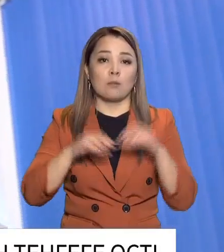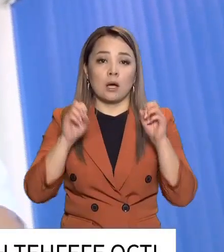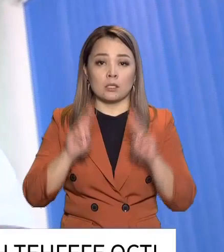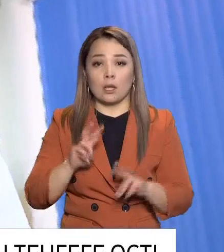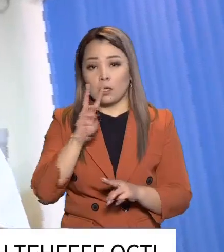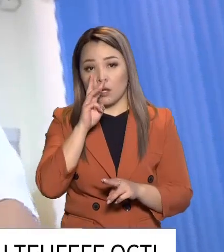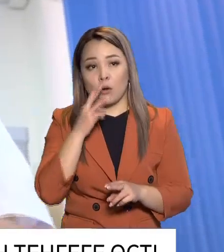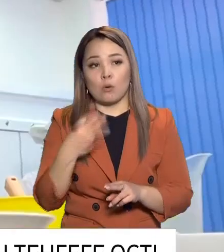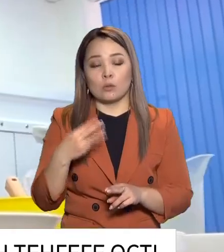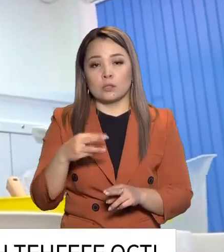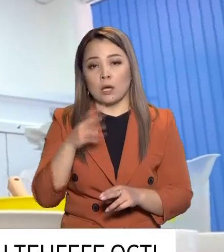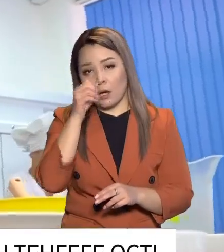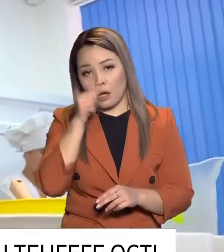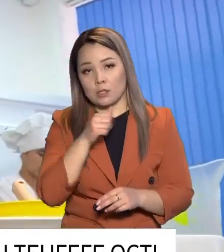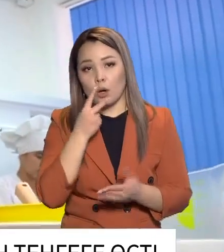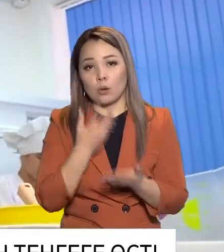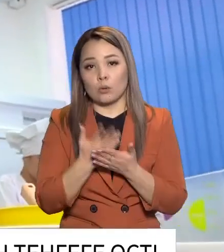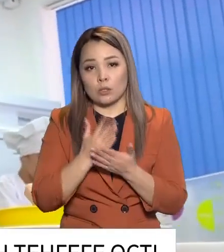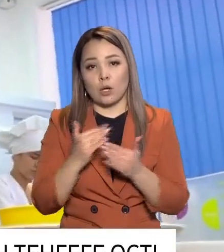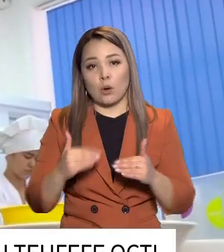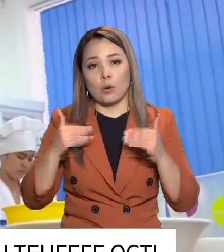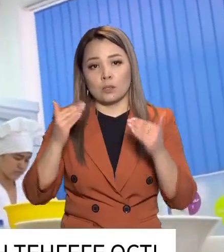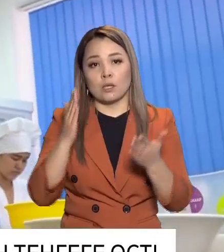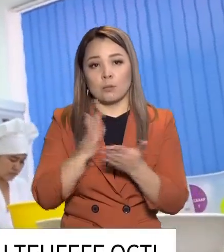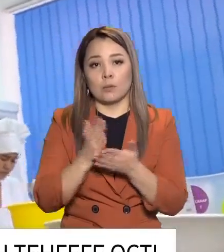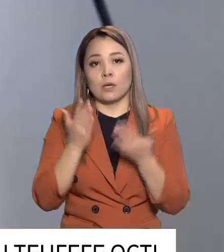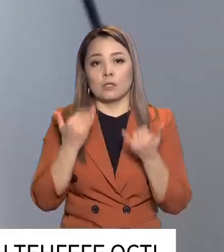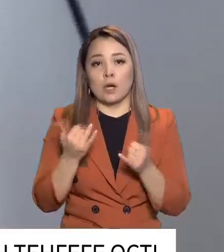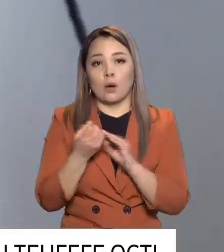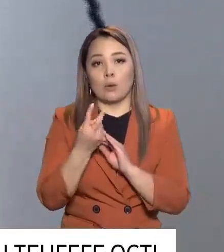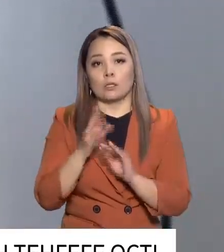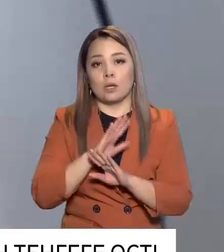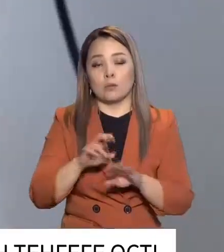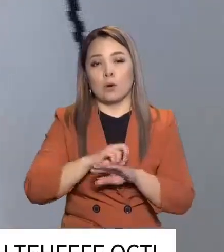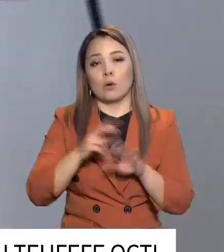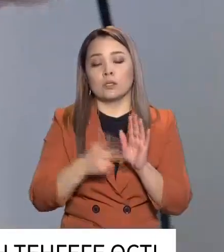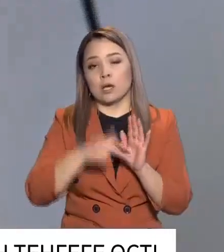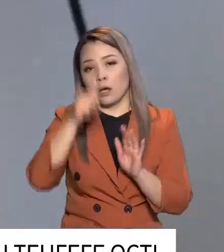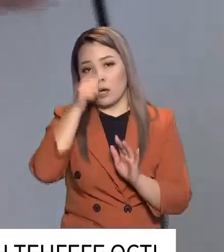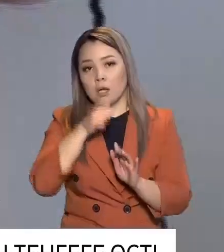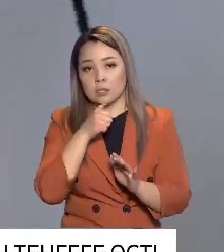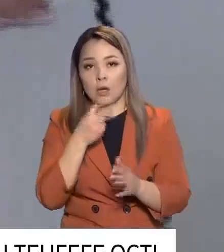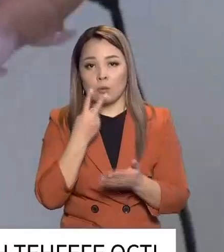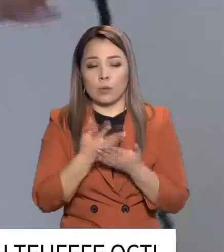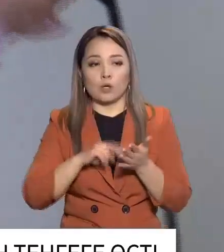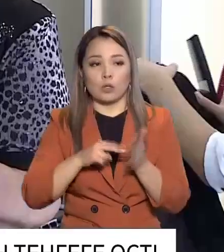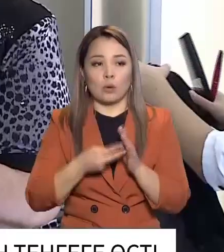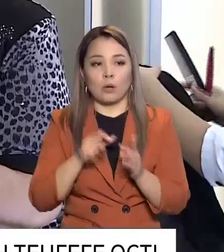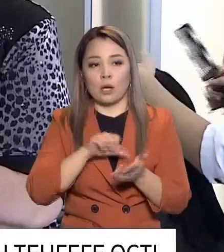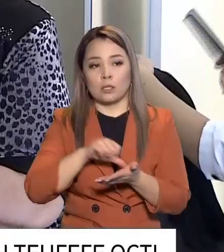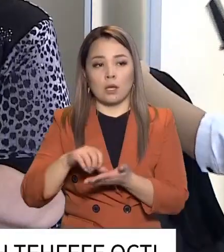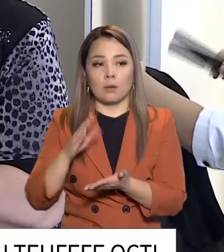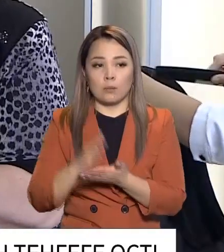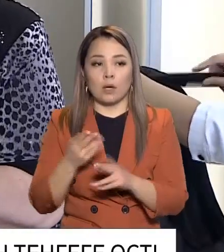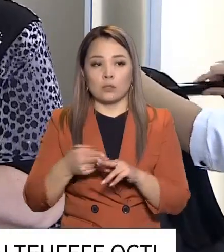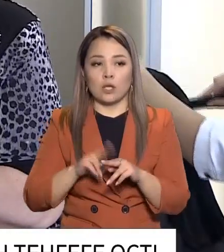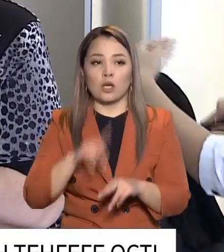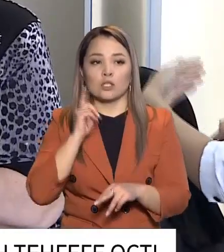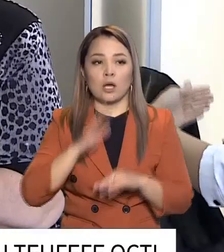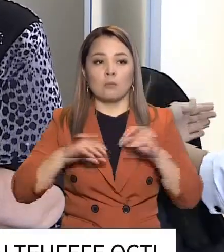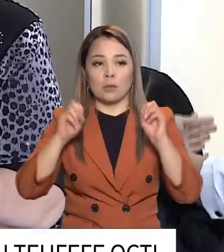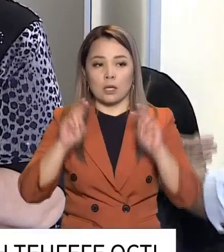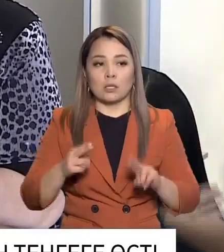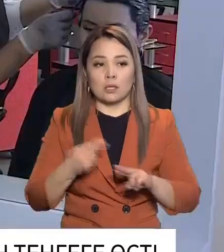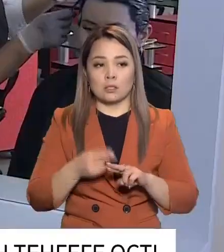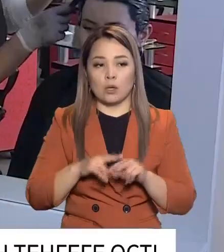жалақысы 30 айлық есептік көрсеткішке дейін өседі. Олар енді 12 емес 18 ай осы жобаларға қатыса алады. Биыл жастар